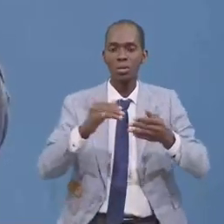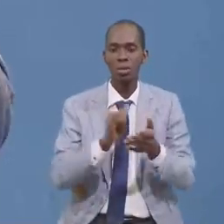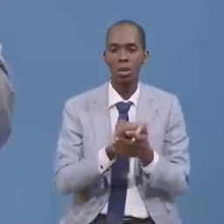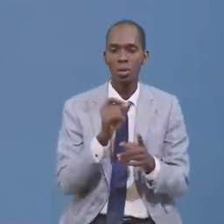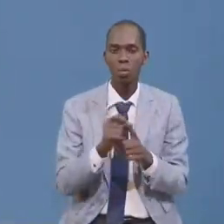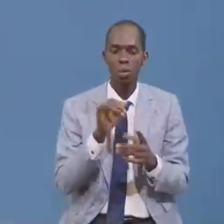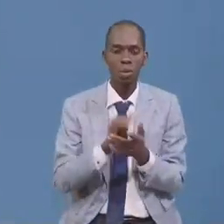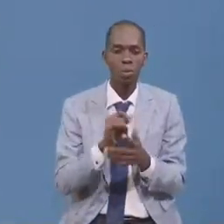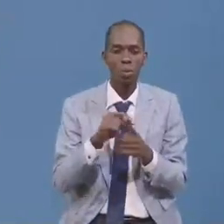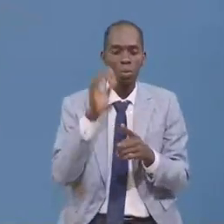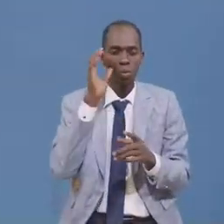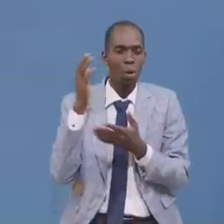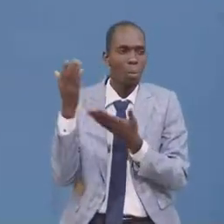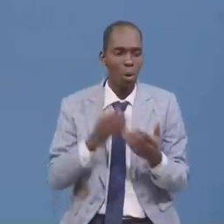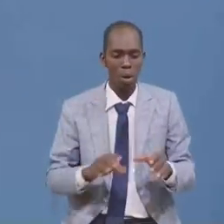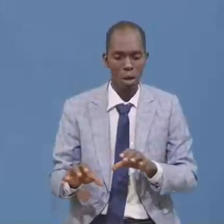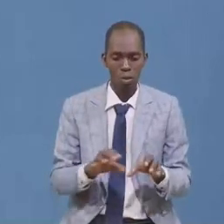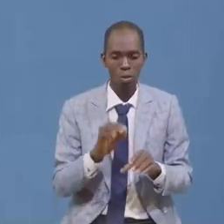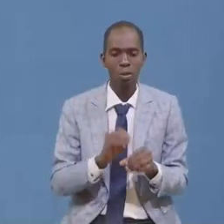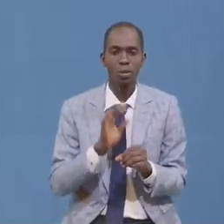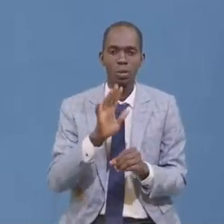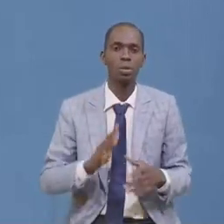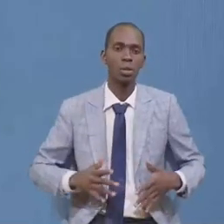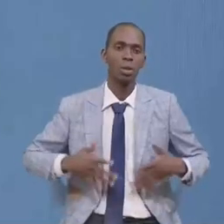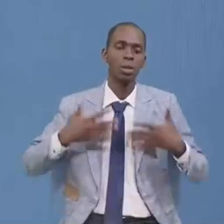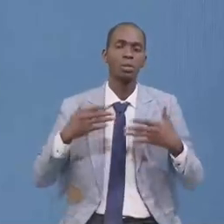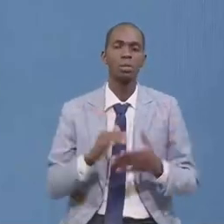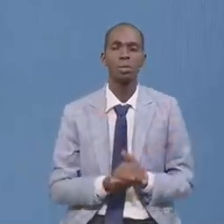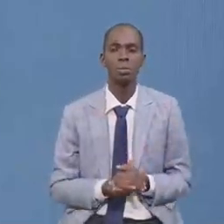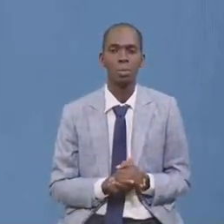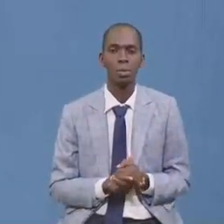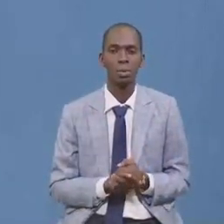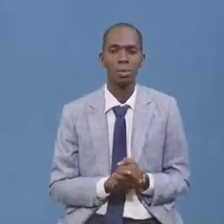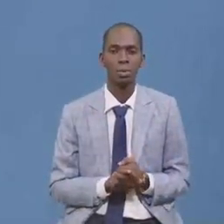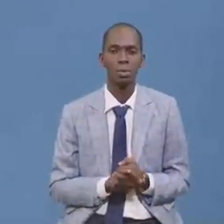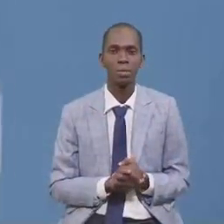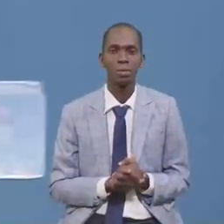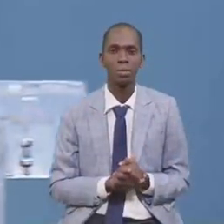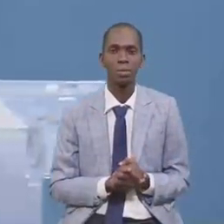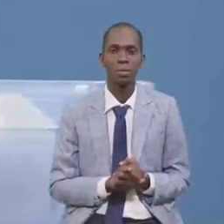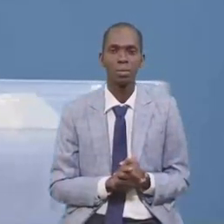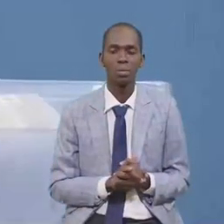Et le Seigneur t'a donné cette parole, et cette parole va produire des actes à travers ta vie.